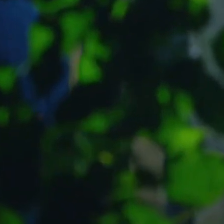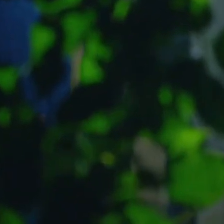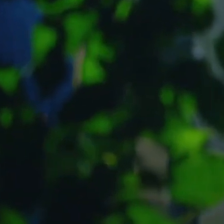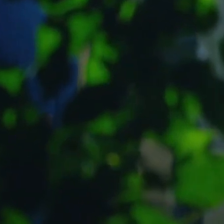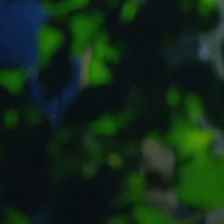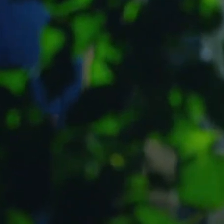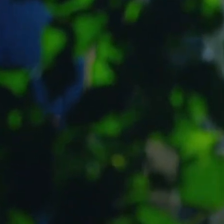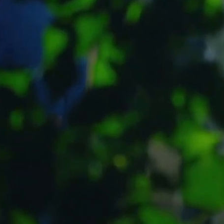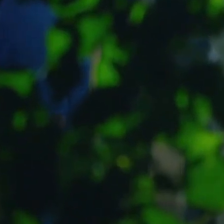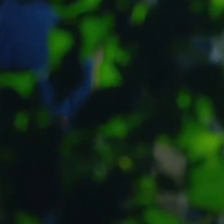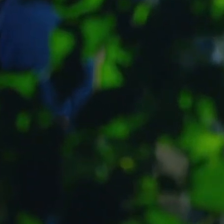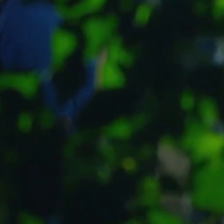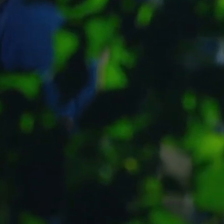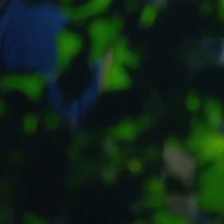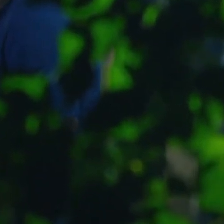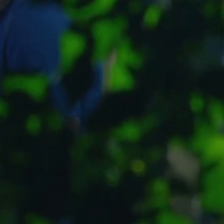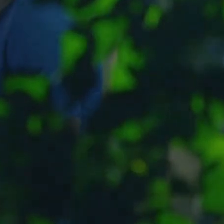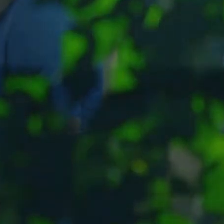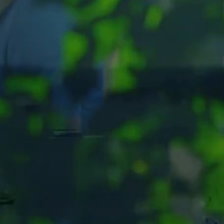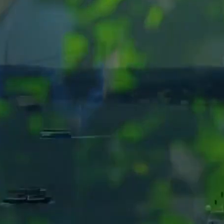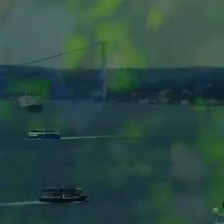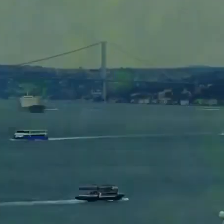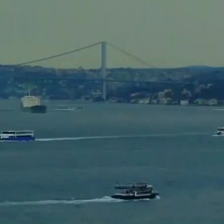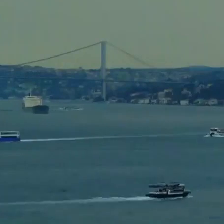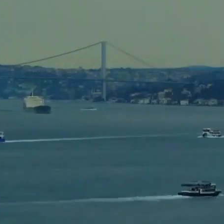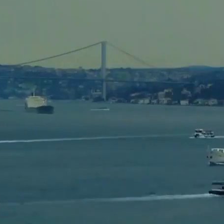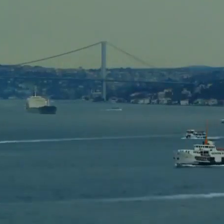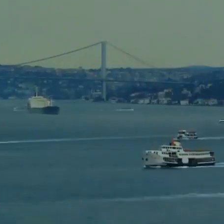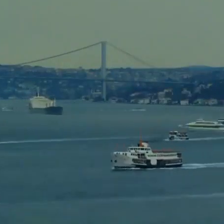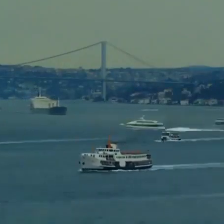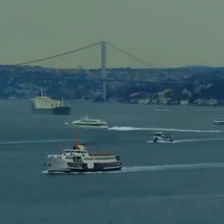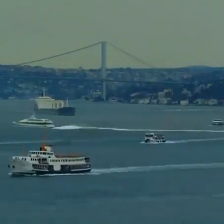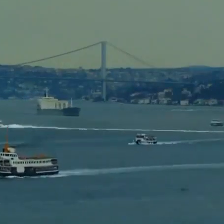Itır memnun. Nazlı nazlı sırıttı. Elini göz göze duruyorlar.